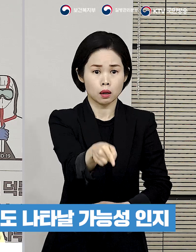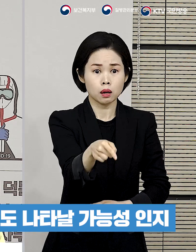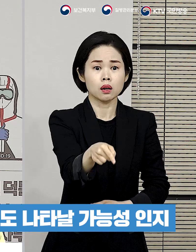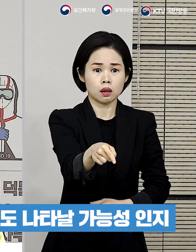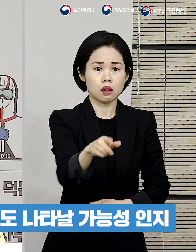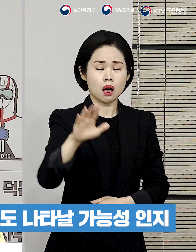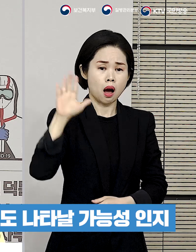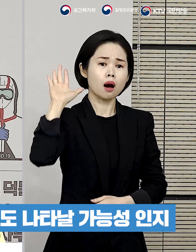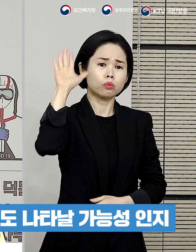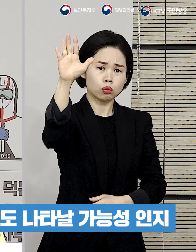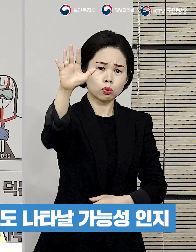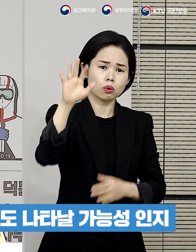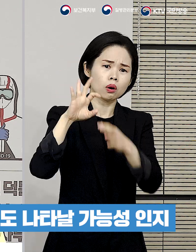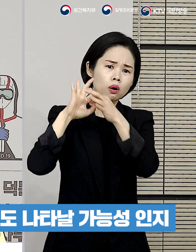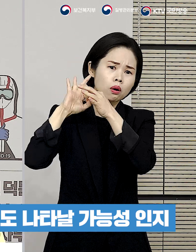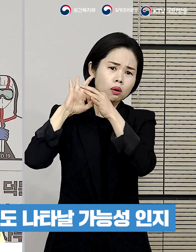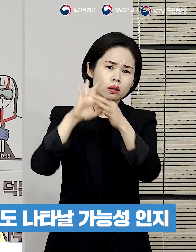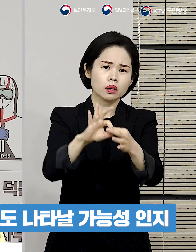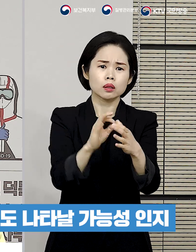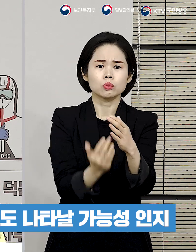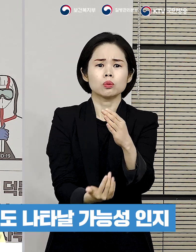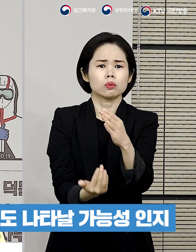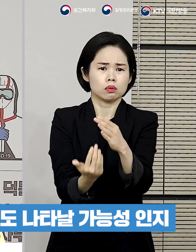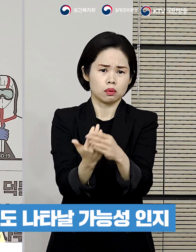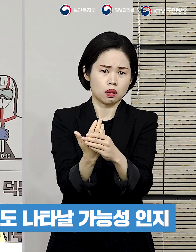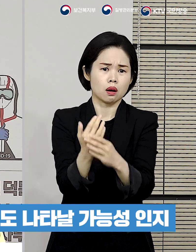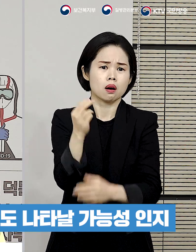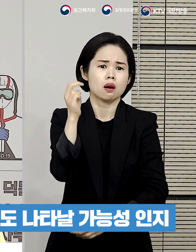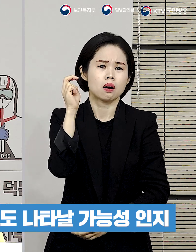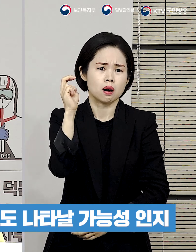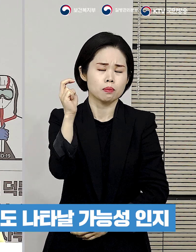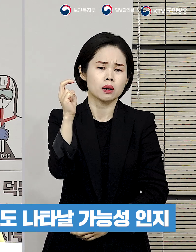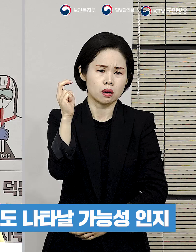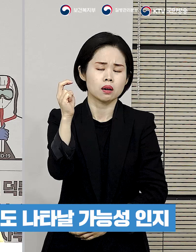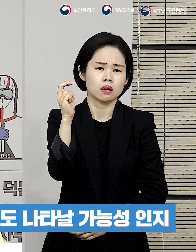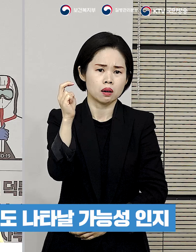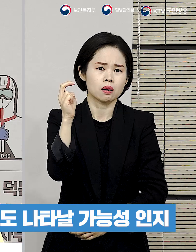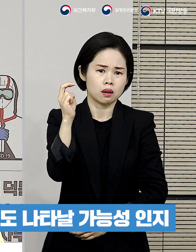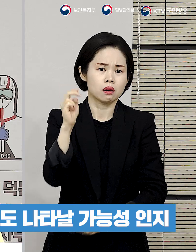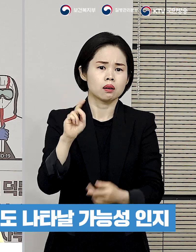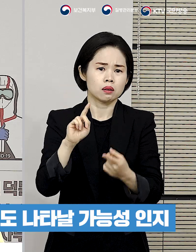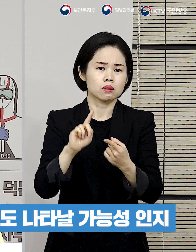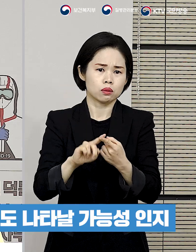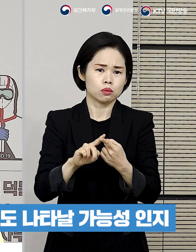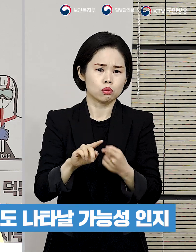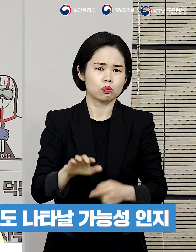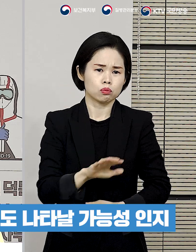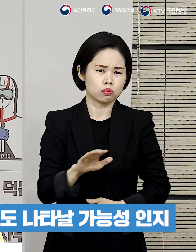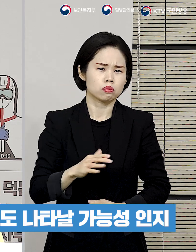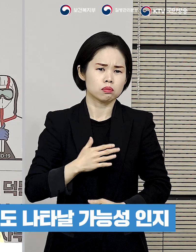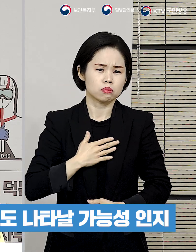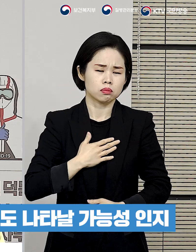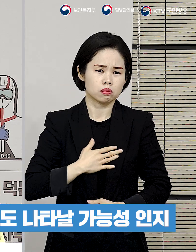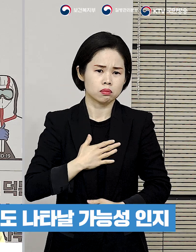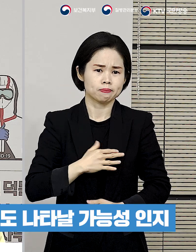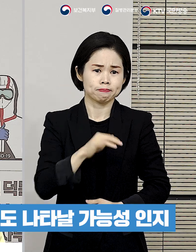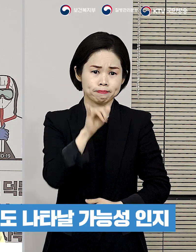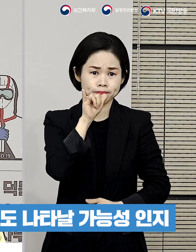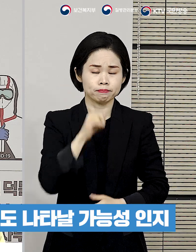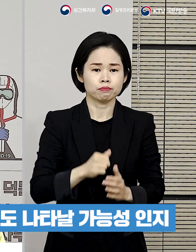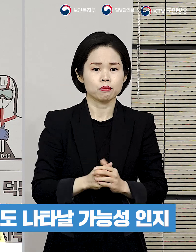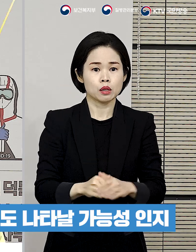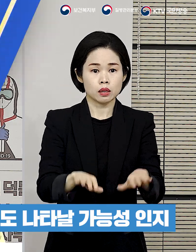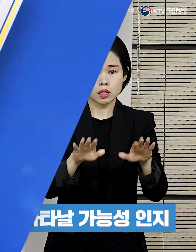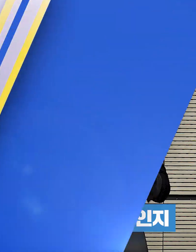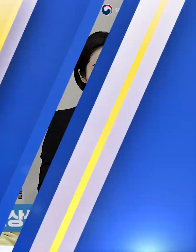집단 감염 사례는 앞으로도 상당 기간 계속 나타날 가능성이 높다라고 저희들은